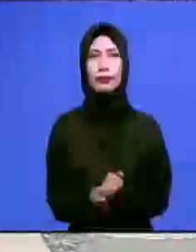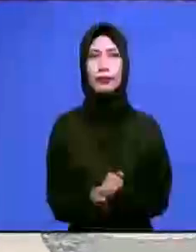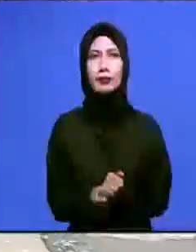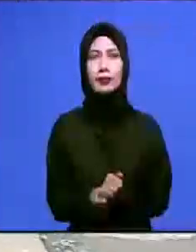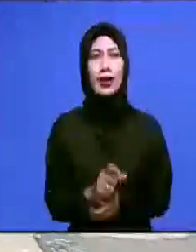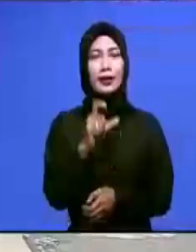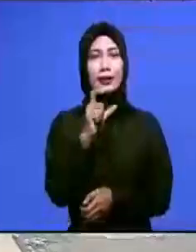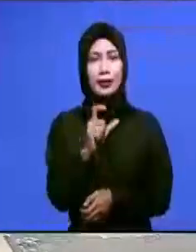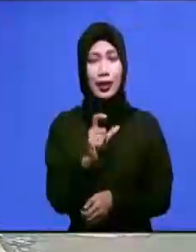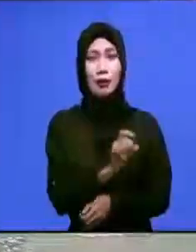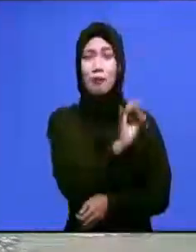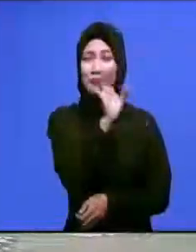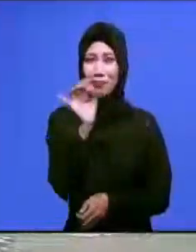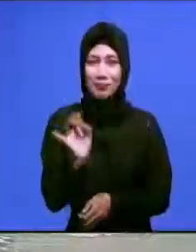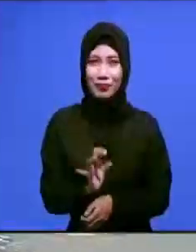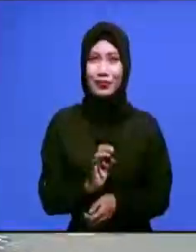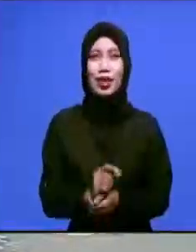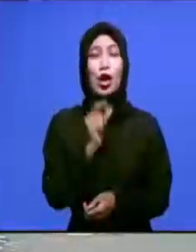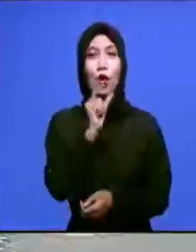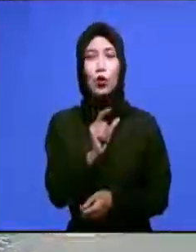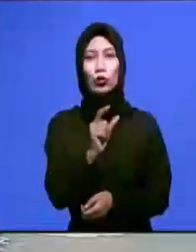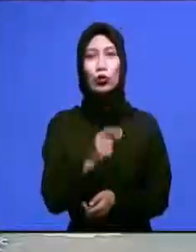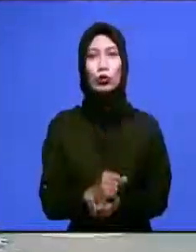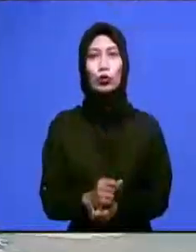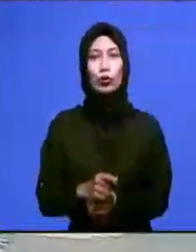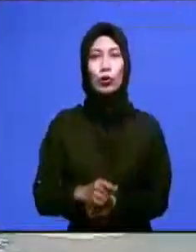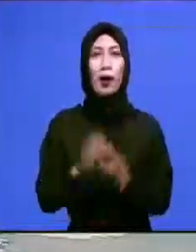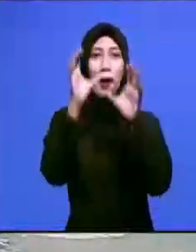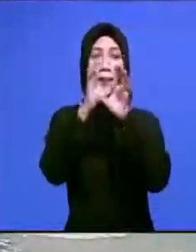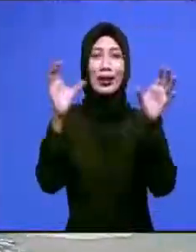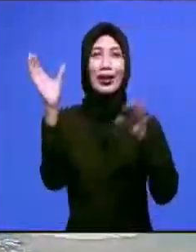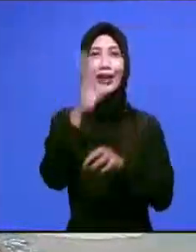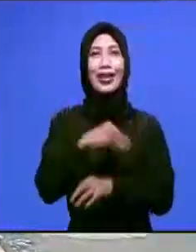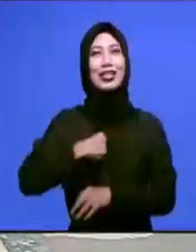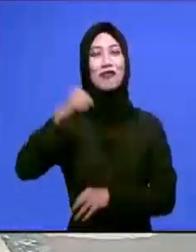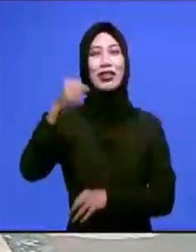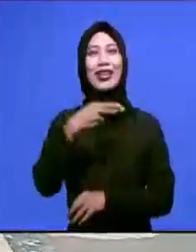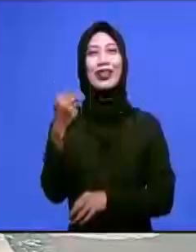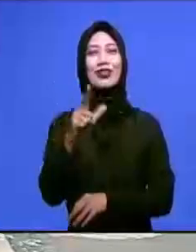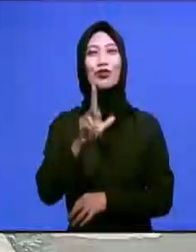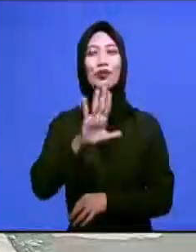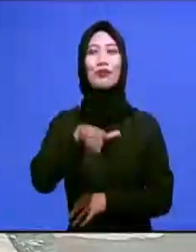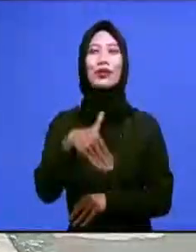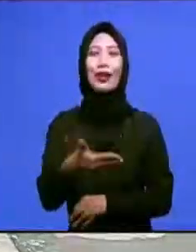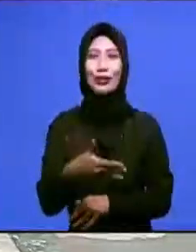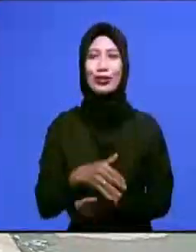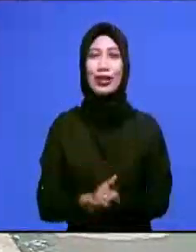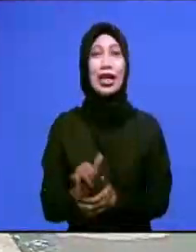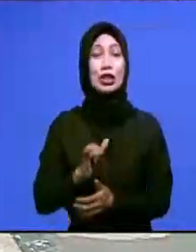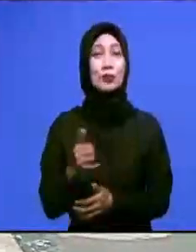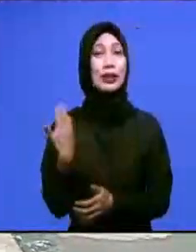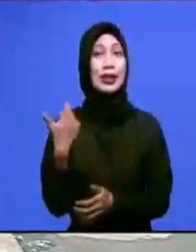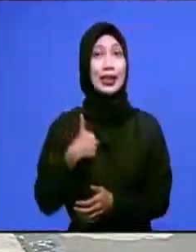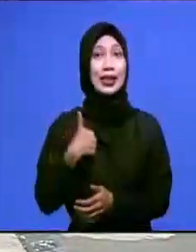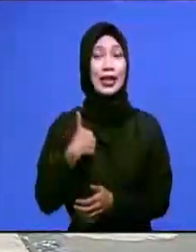berbagai cara bisa dilakukan untuk memperingati Hari Kemerdekaan Republik Indonesia yang ke-75. Seperti yang tadi saya lakukan